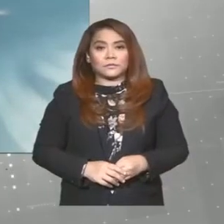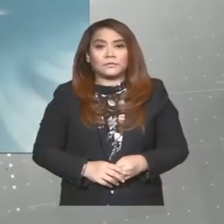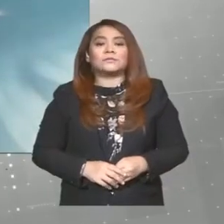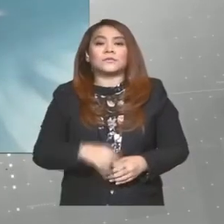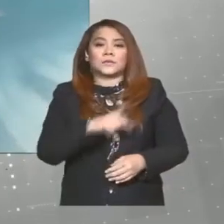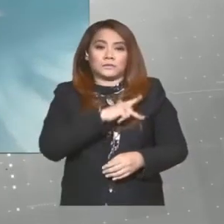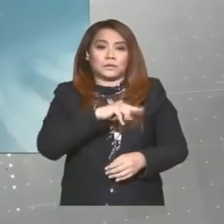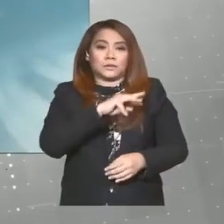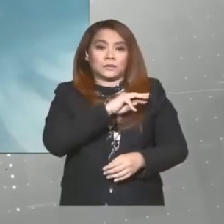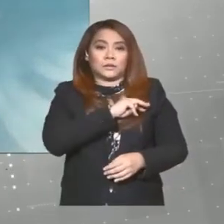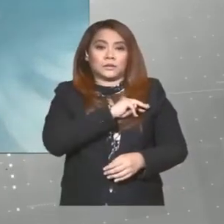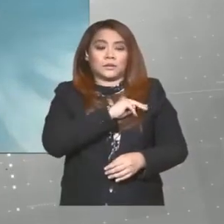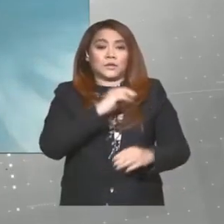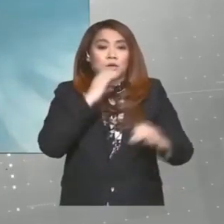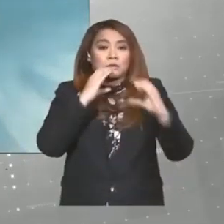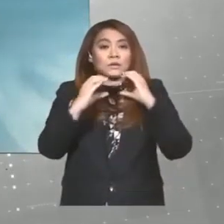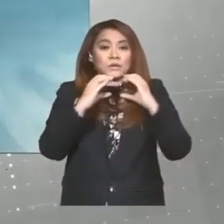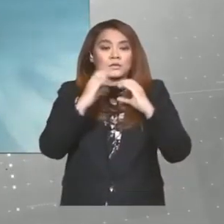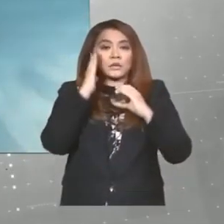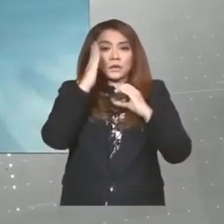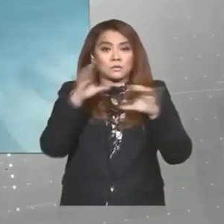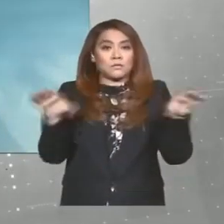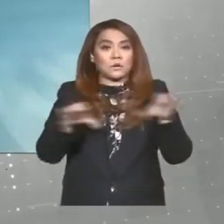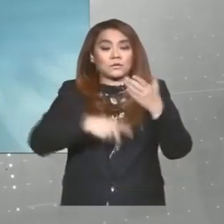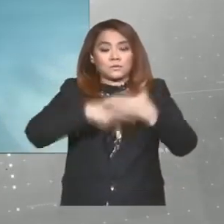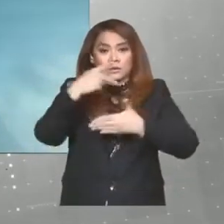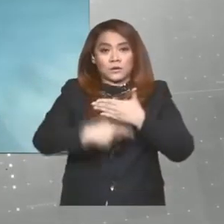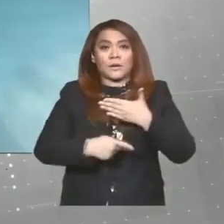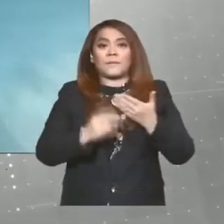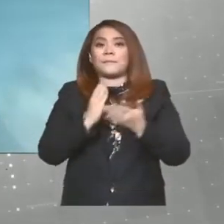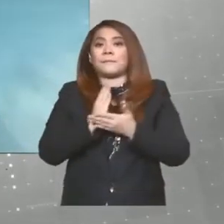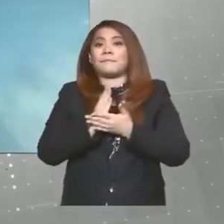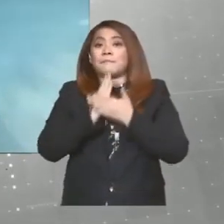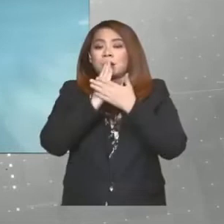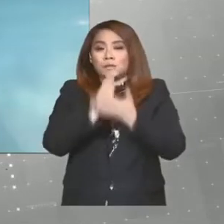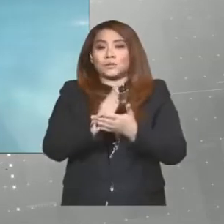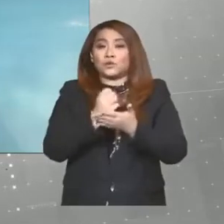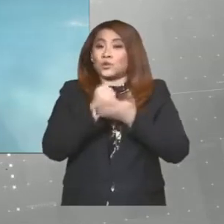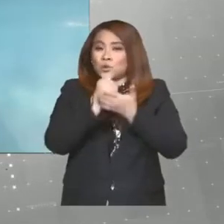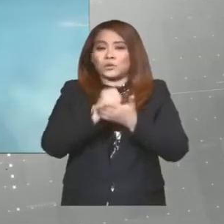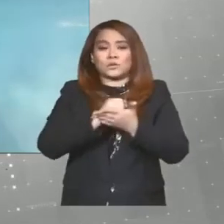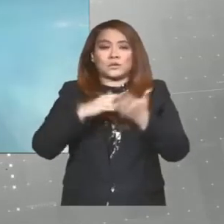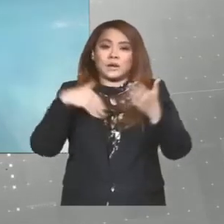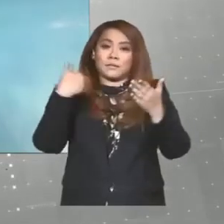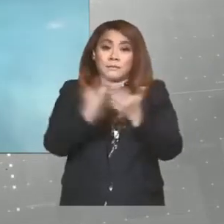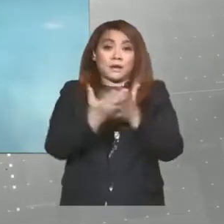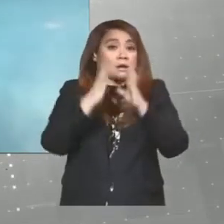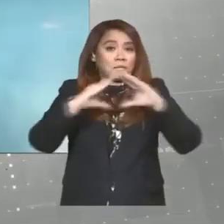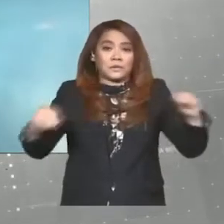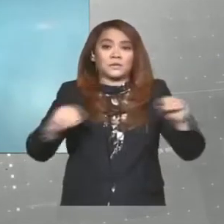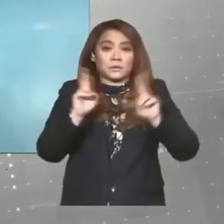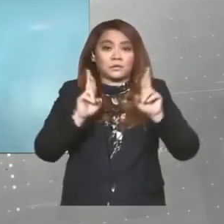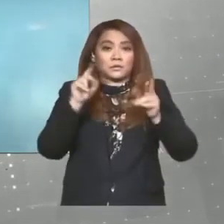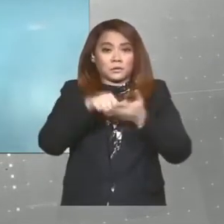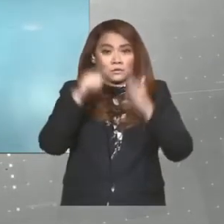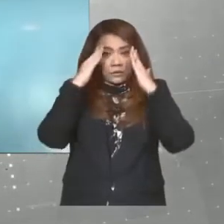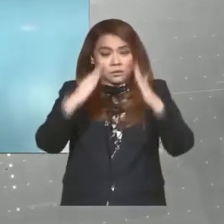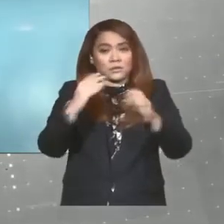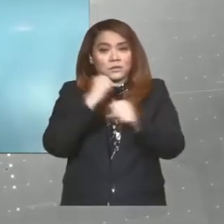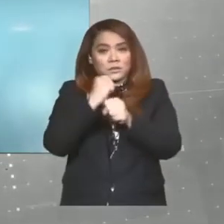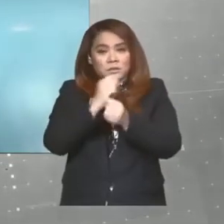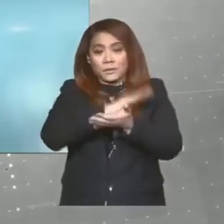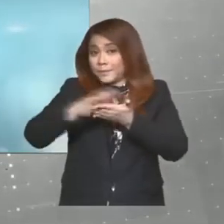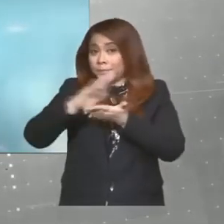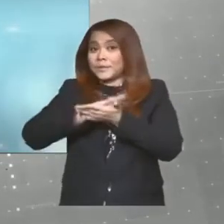Kementerian komunikasi dan multimedia akan melancarkan program bantu sampai selesai Rabu ini yang memfokuskan kerja-kerja